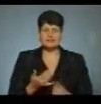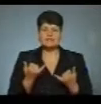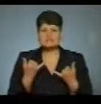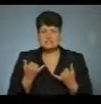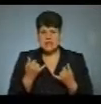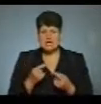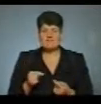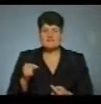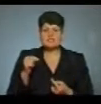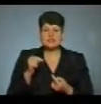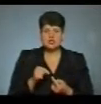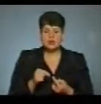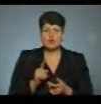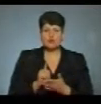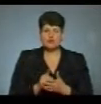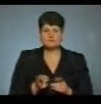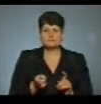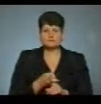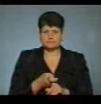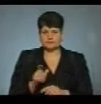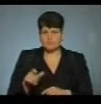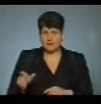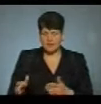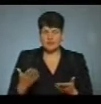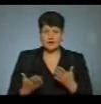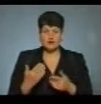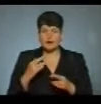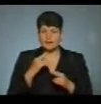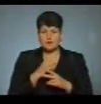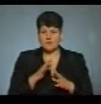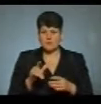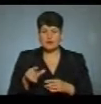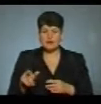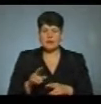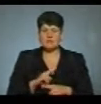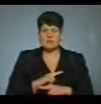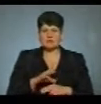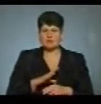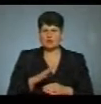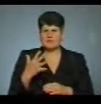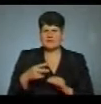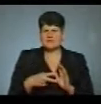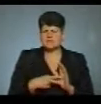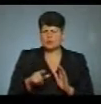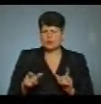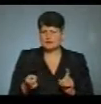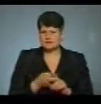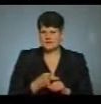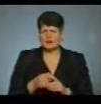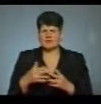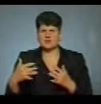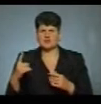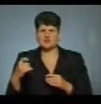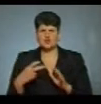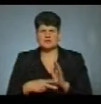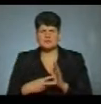визначають, обов'язково визначають контактних осіб. Якщо не помиляюся, по людині, яка померла, там було 57 контактних осіб, далі 170,